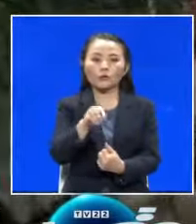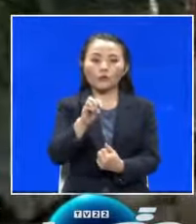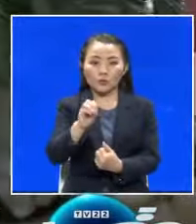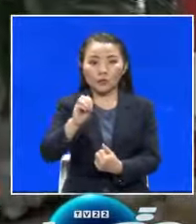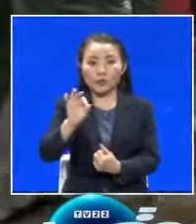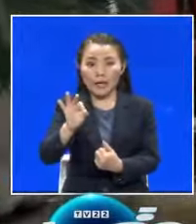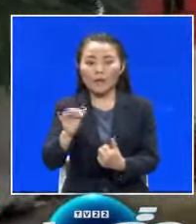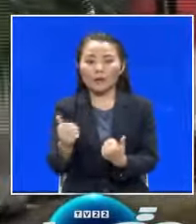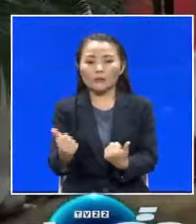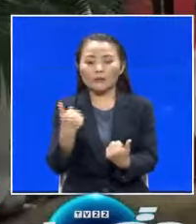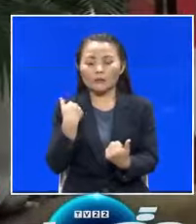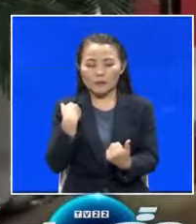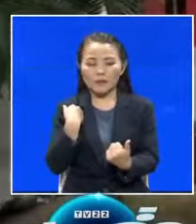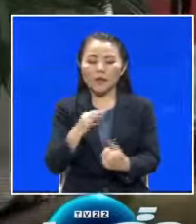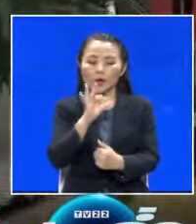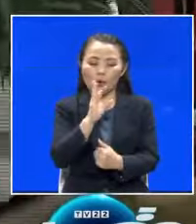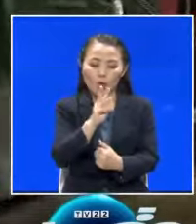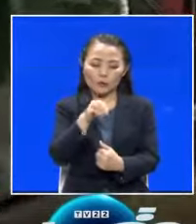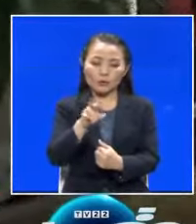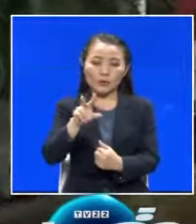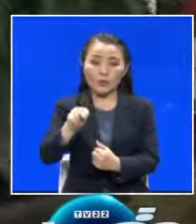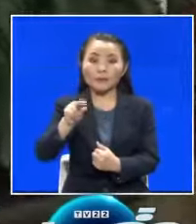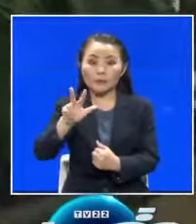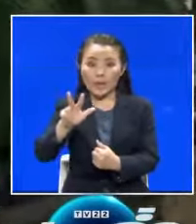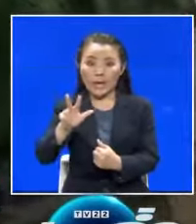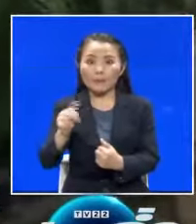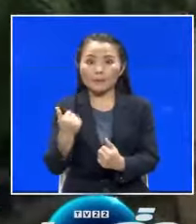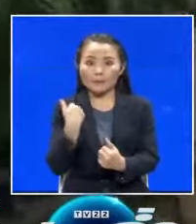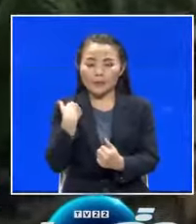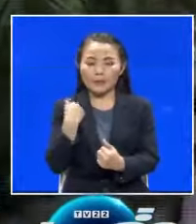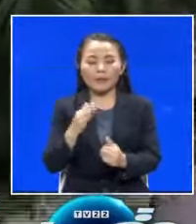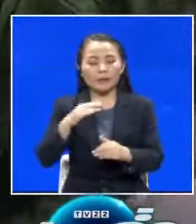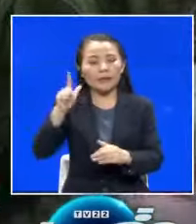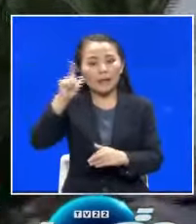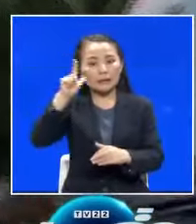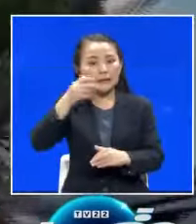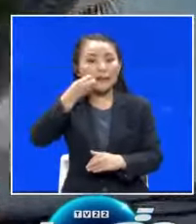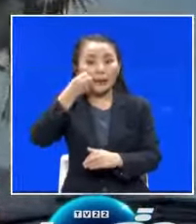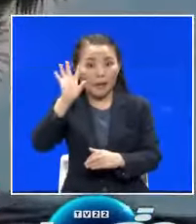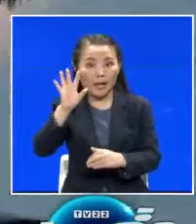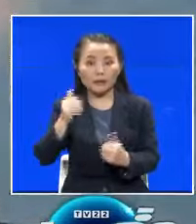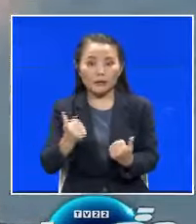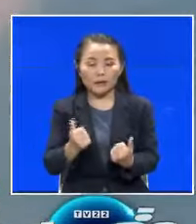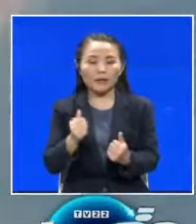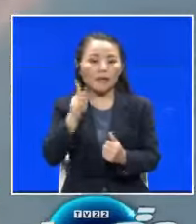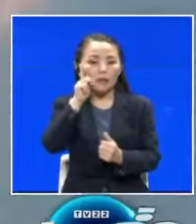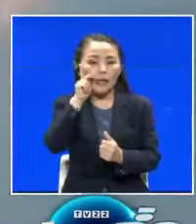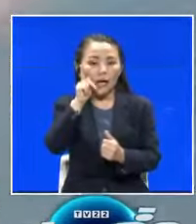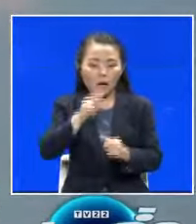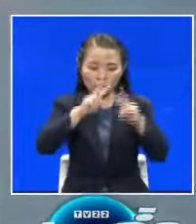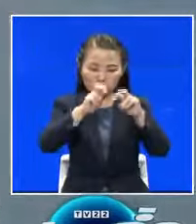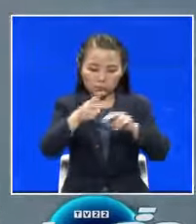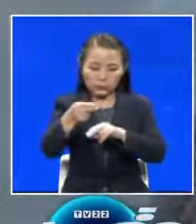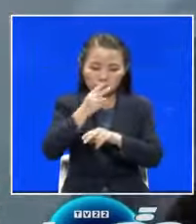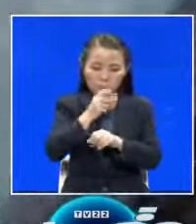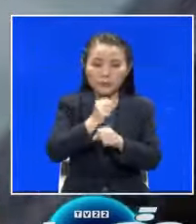นถึง 6:32 น.หรือ 6:33 น.ในวินาทีที่คุณทักษิณกลับถึงบ้านนักข่าวของเรานะคะที่ไป